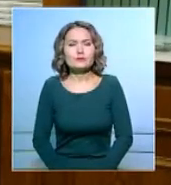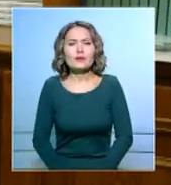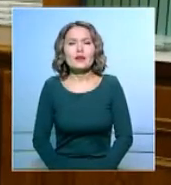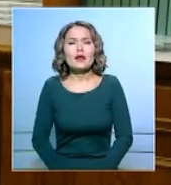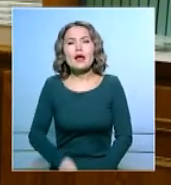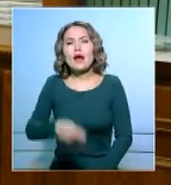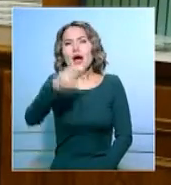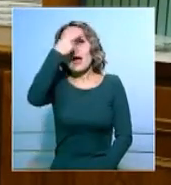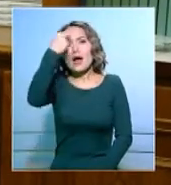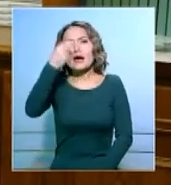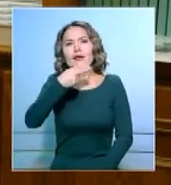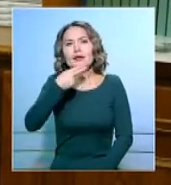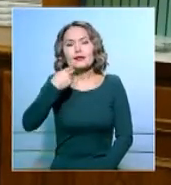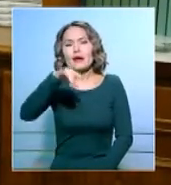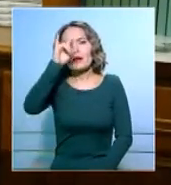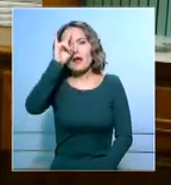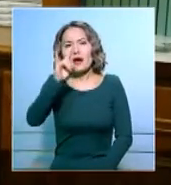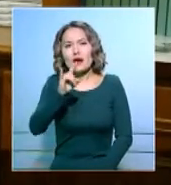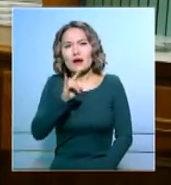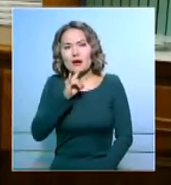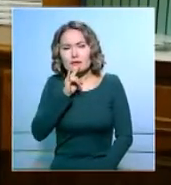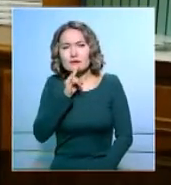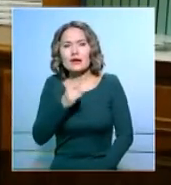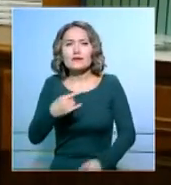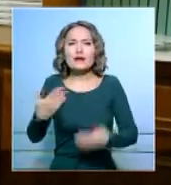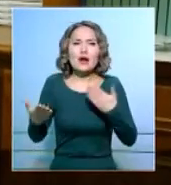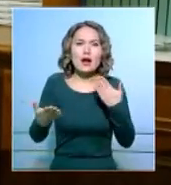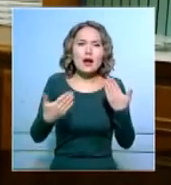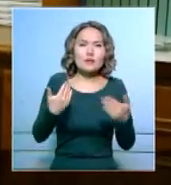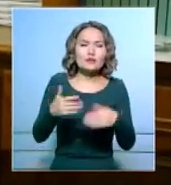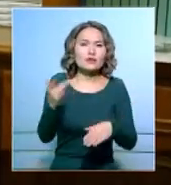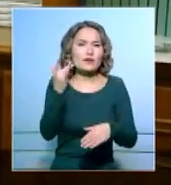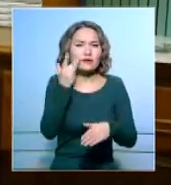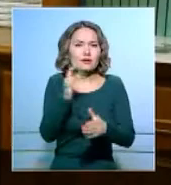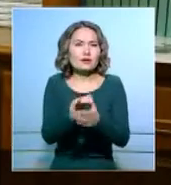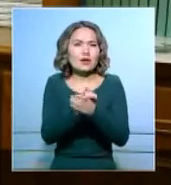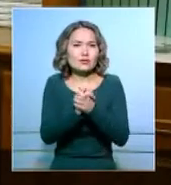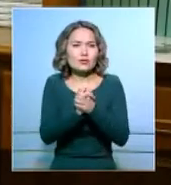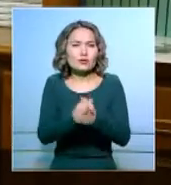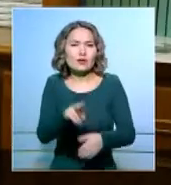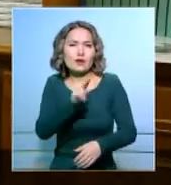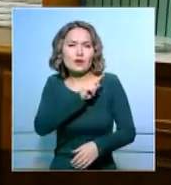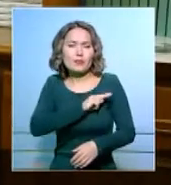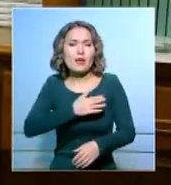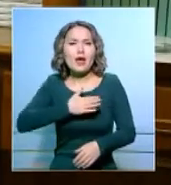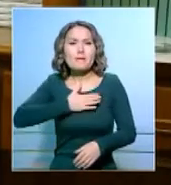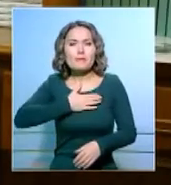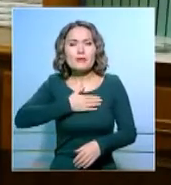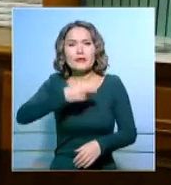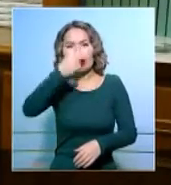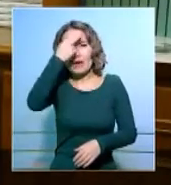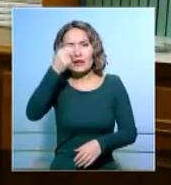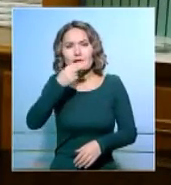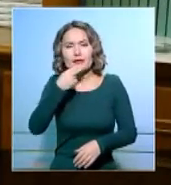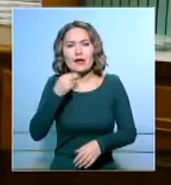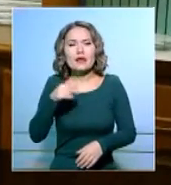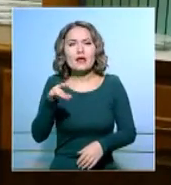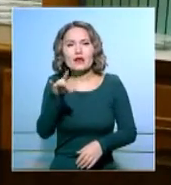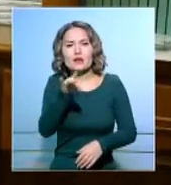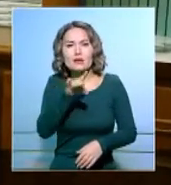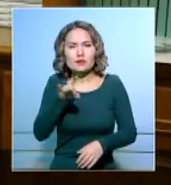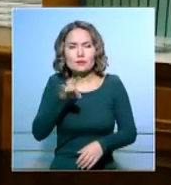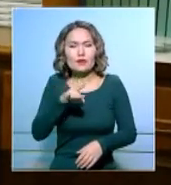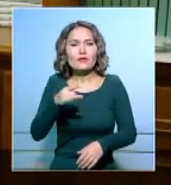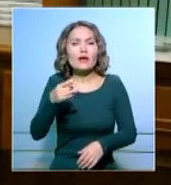Италияның Қазақстанмен қарым-қатынасы жақсы. Былтыр мен сәті түсіп Қазақстанда өткен президент сайлауында байқаушы болдым. Қазақстан халқы туралы менде жақсы пікір